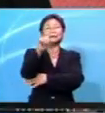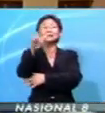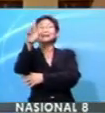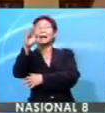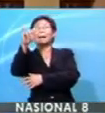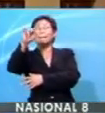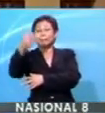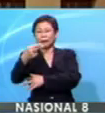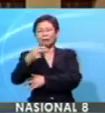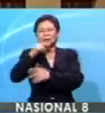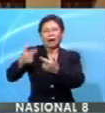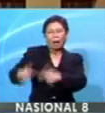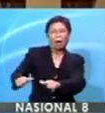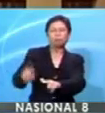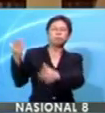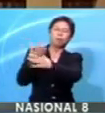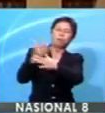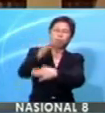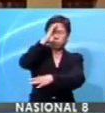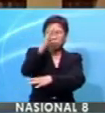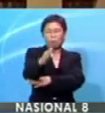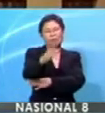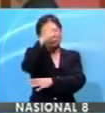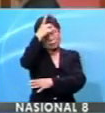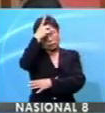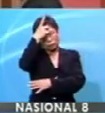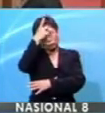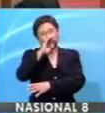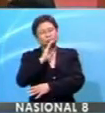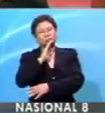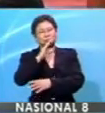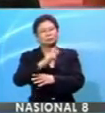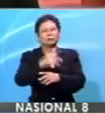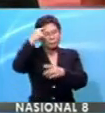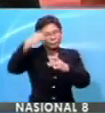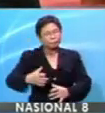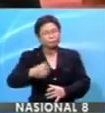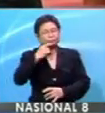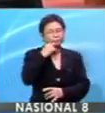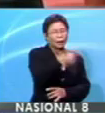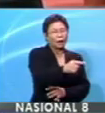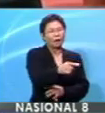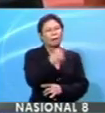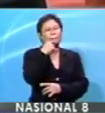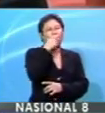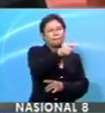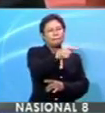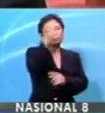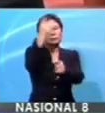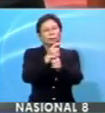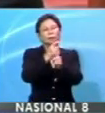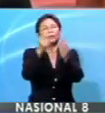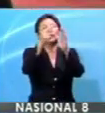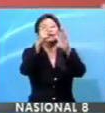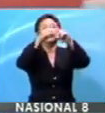walaupun tidak diberi laluan sehubungan itu Datuk Seri Deva manit terpaksa membuat keputusan mengikut perintah-perintah tetap dewan